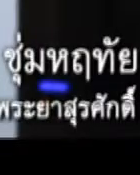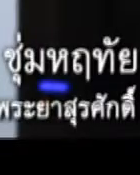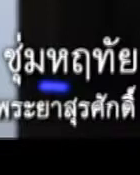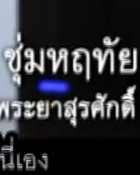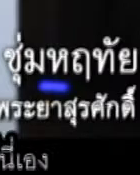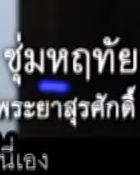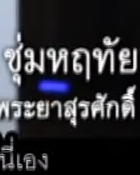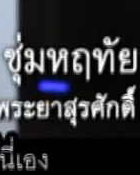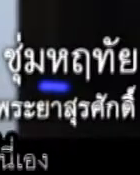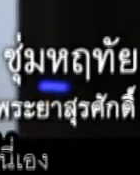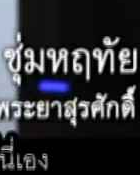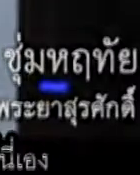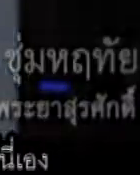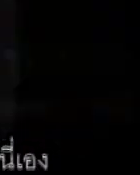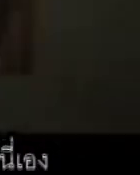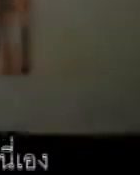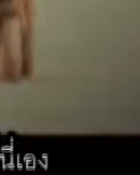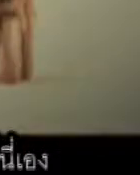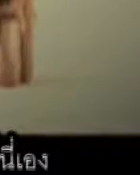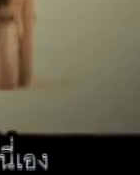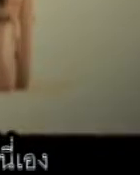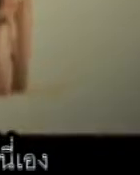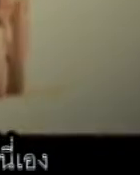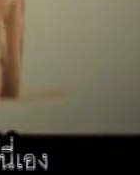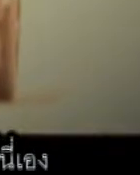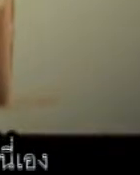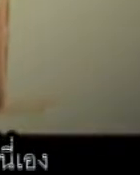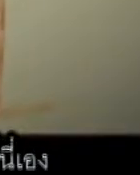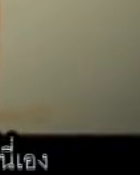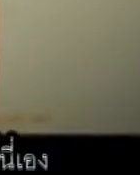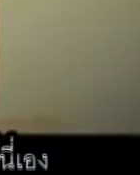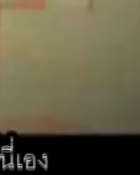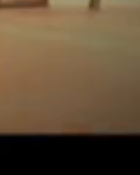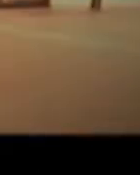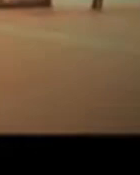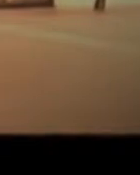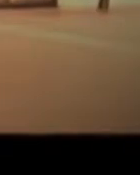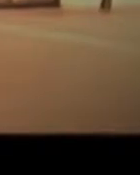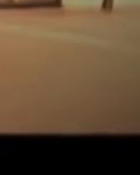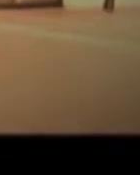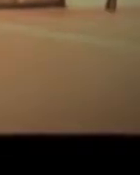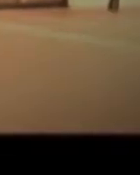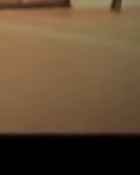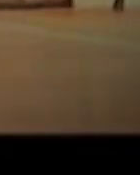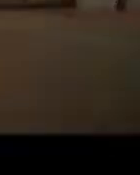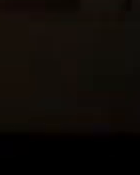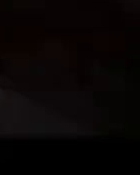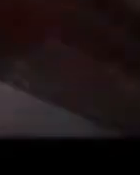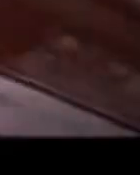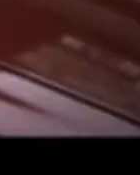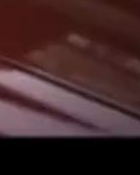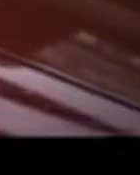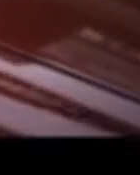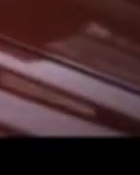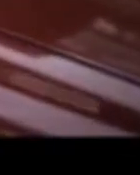ฟฟ้านะผมต้องบอกผมเข็นรถไฟฟ้าจากที่บ้านมาสมัครงานที่นี่เองก็ผมอยากทำงาน